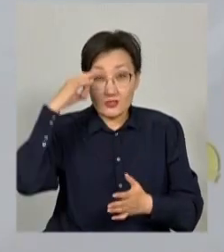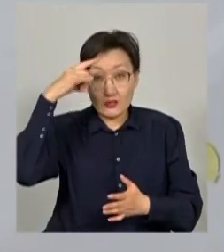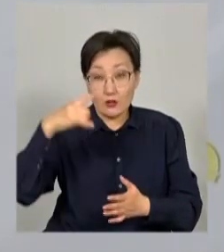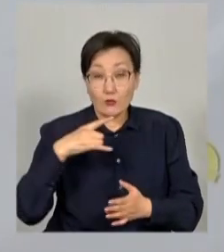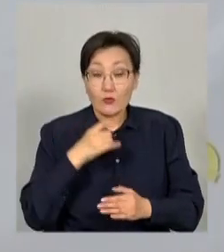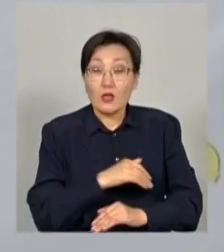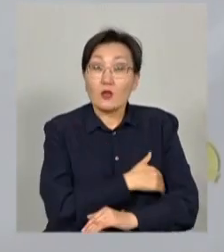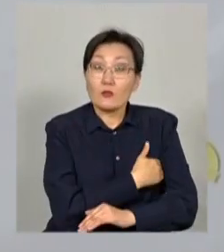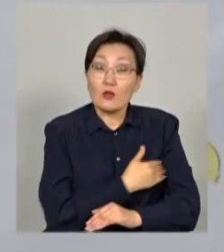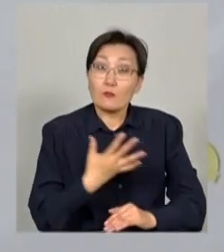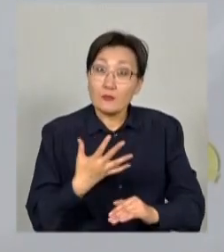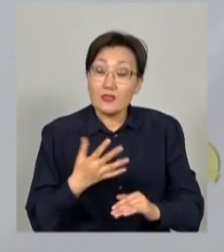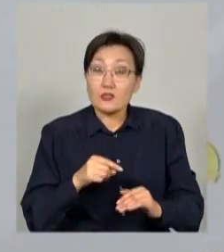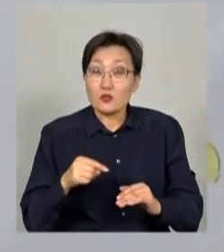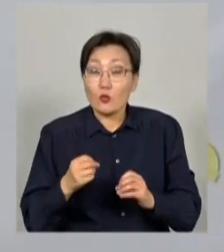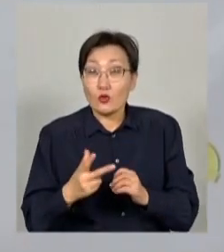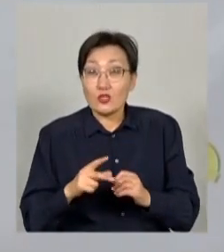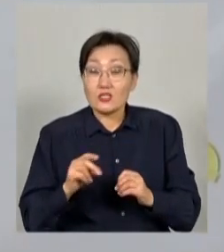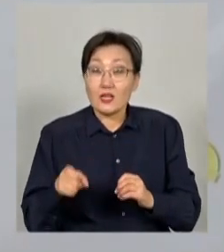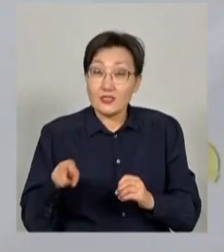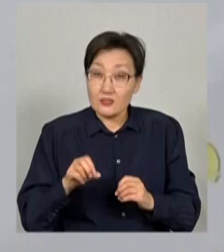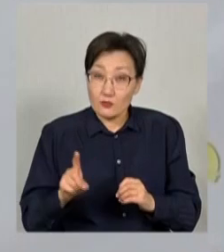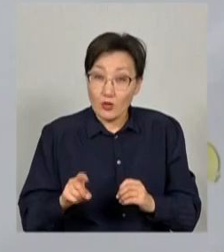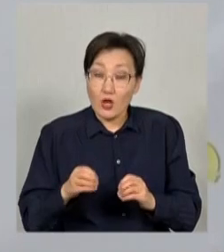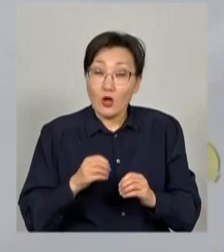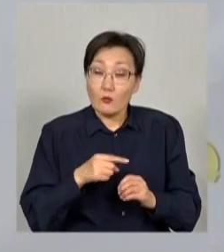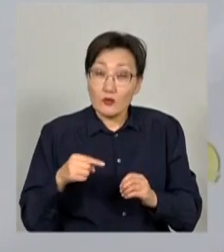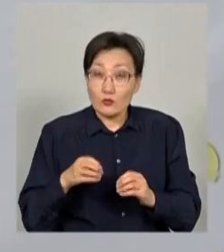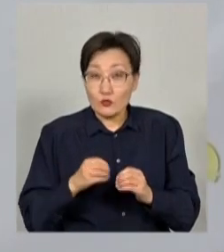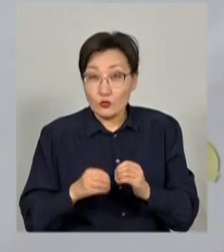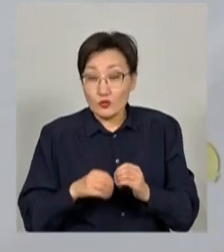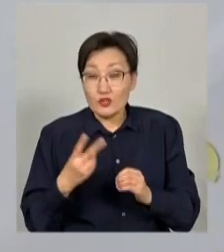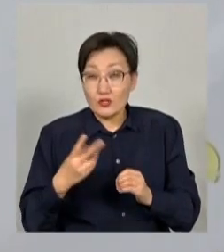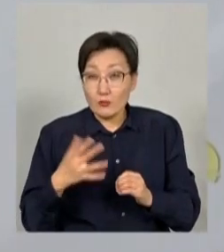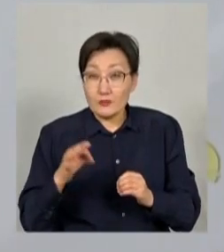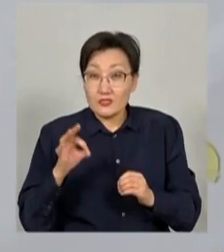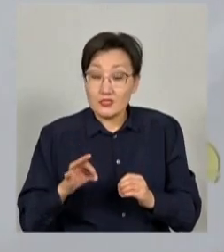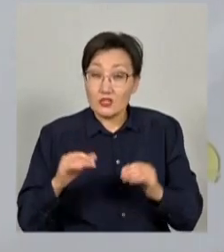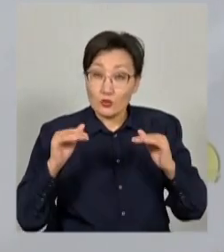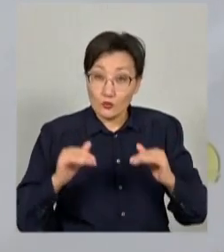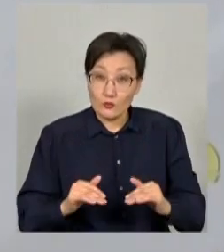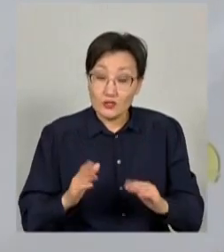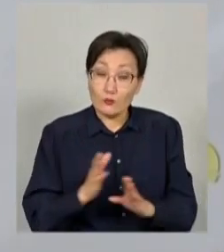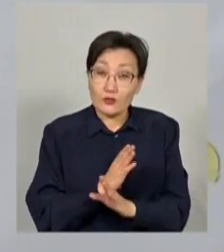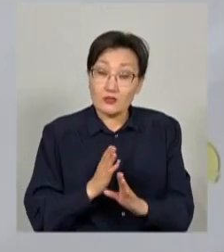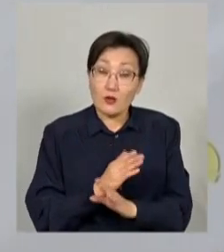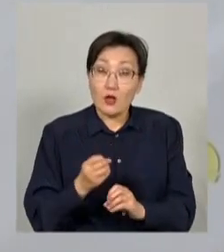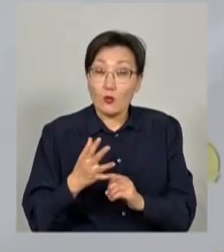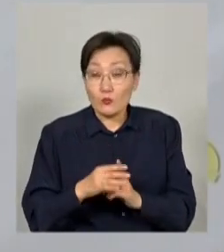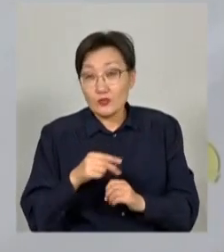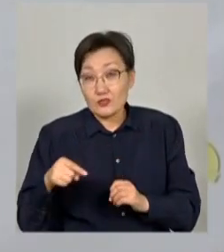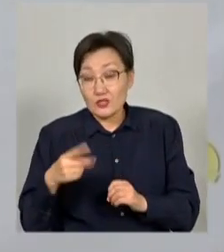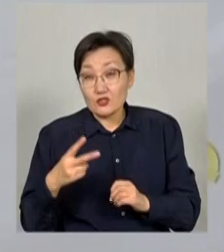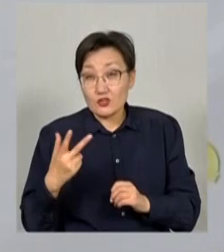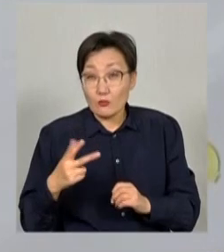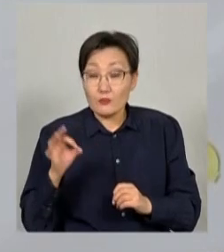бағанасы 5-13 градус аяздан -10-25 градусқа дейін төмендейді. Шығыста ауа температурасы 15-23